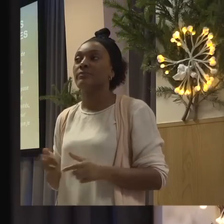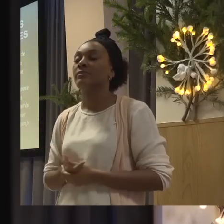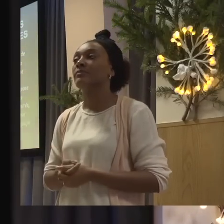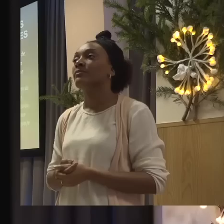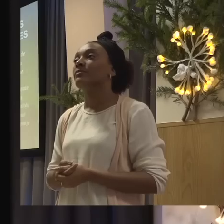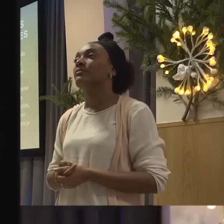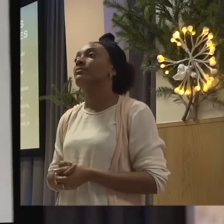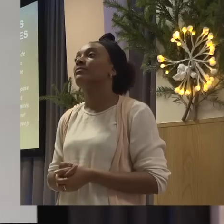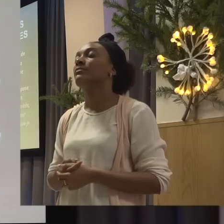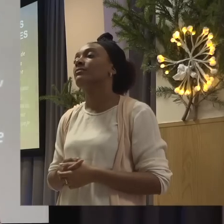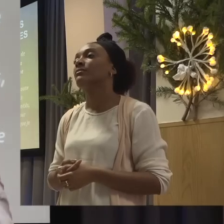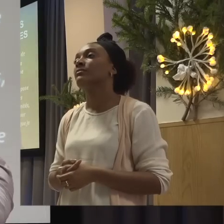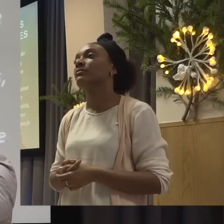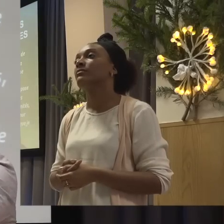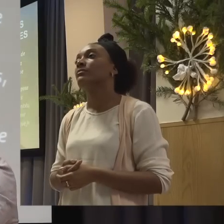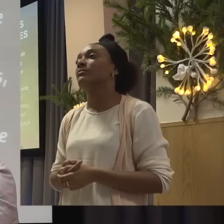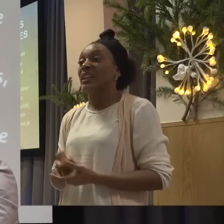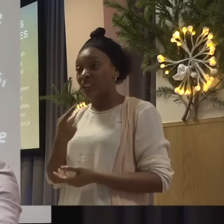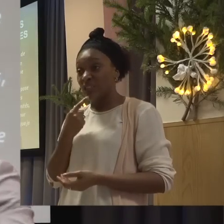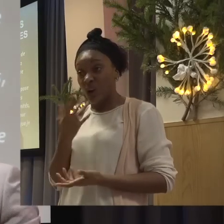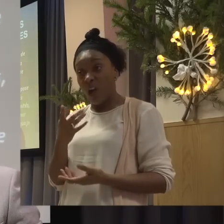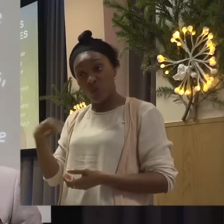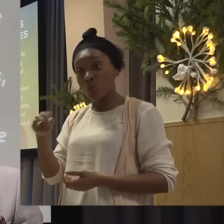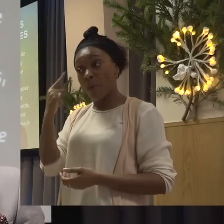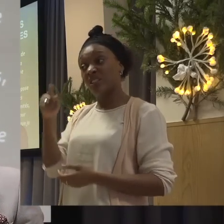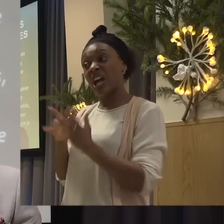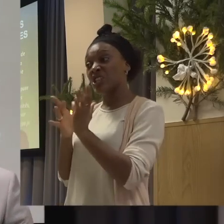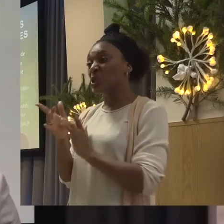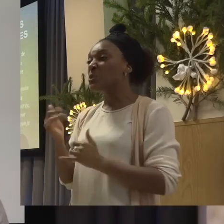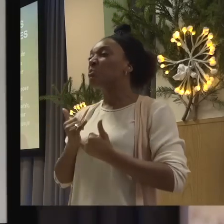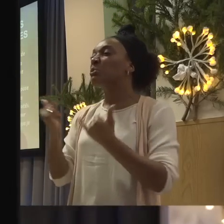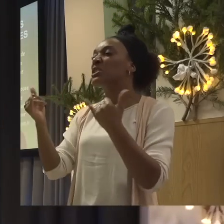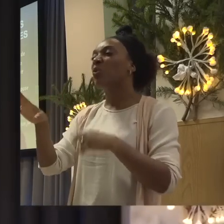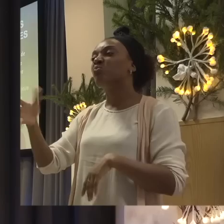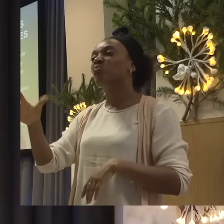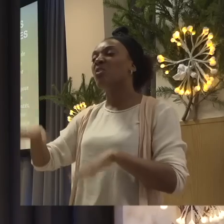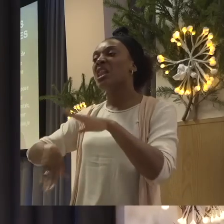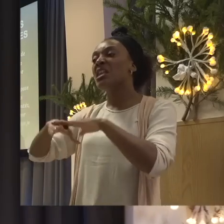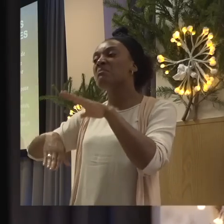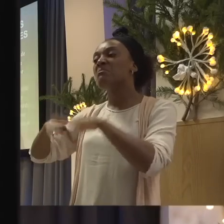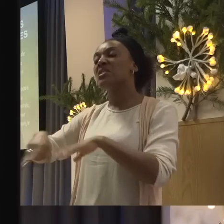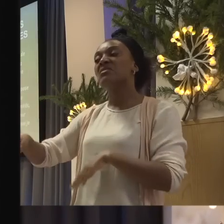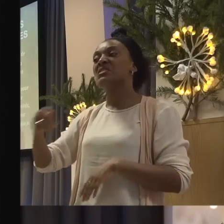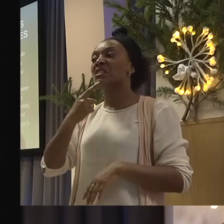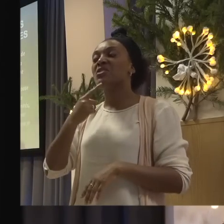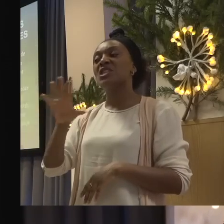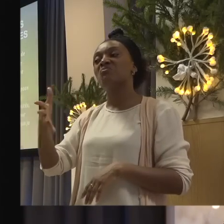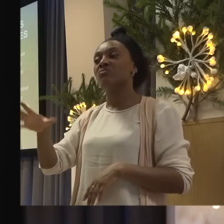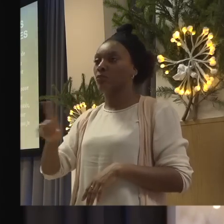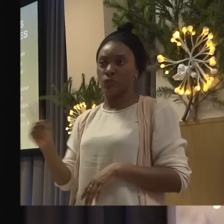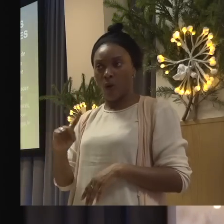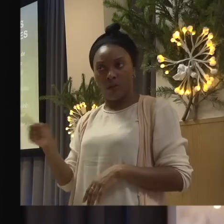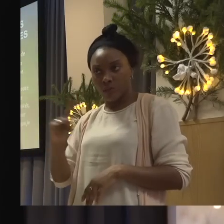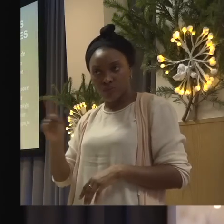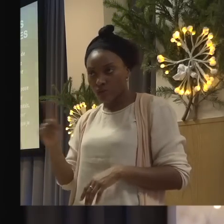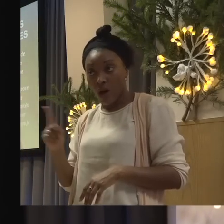face à cela, je vais me dire que c'est le Seigneur qui n'était pas tout-puissant? Non. La puissance marche toujours avec